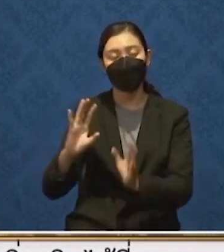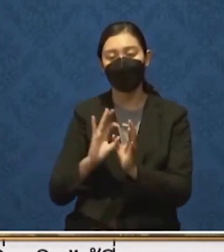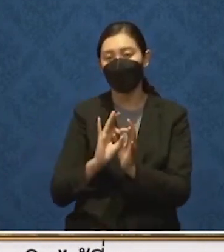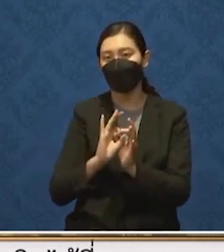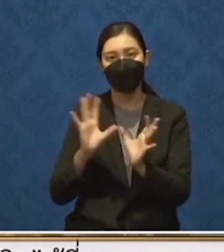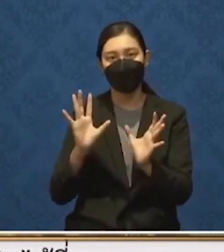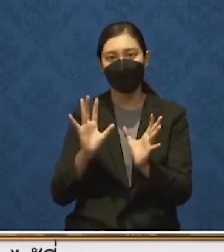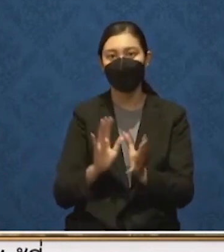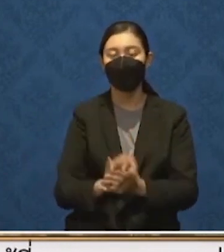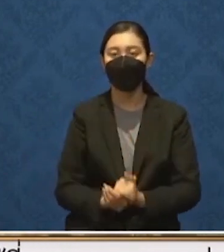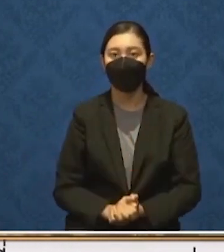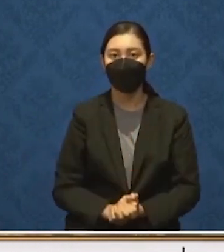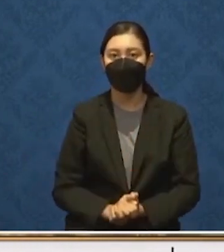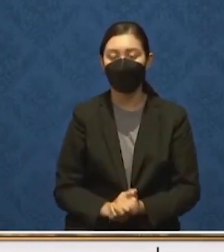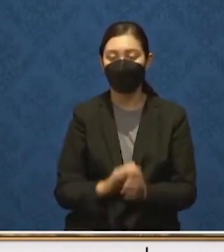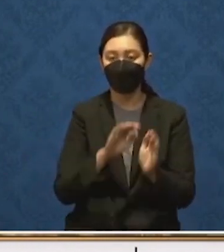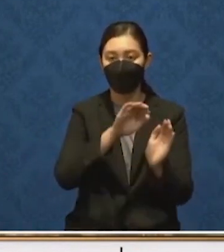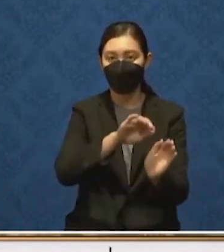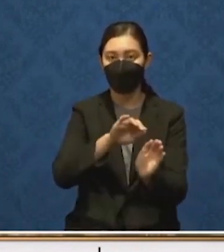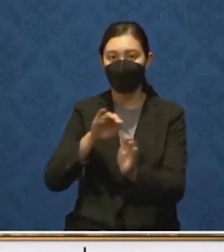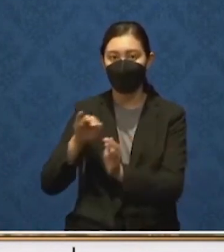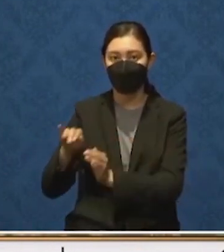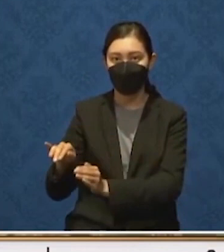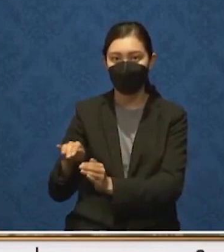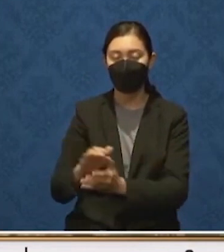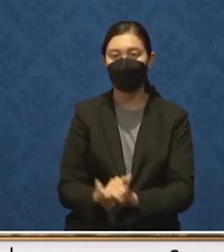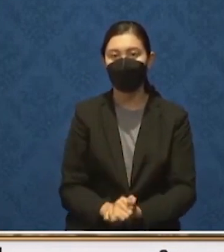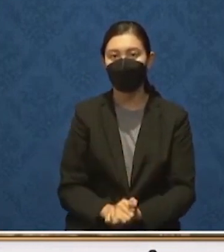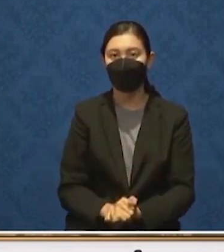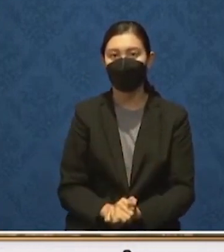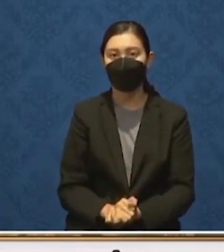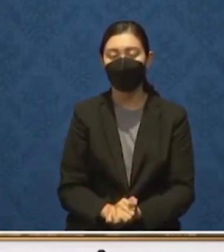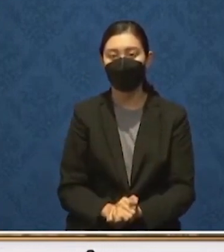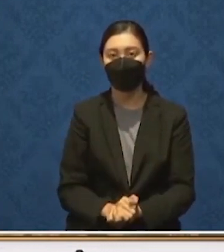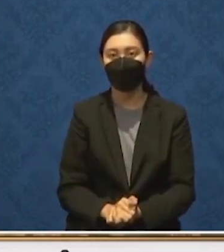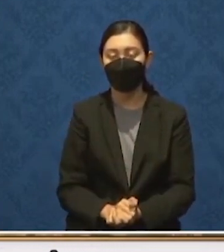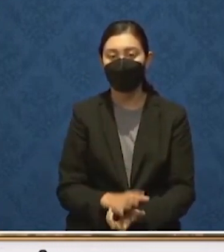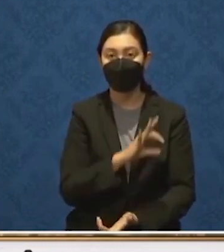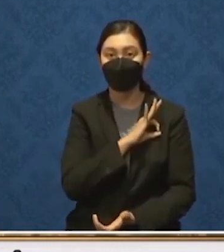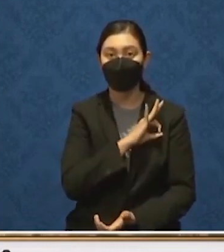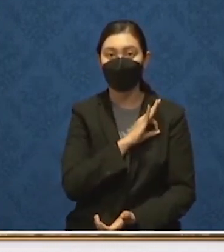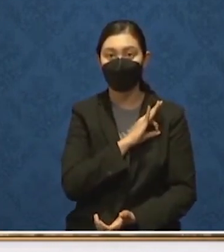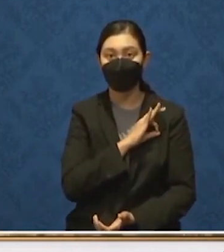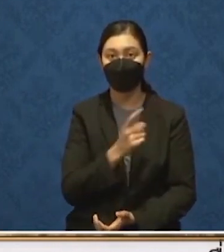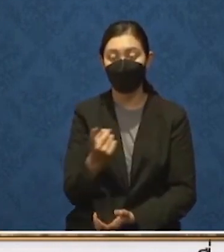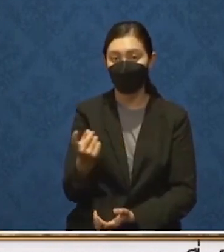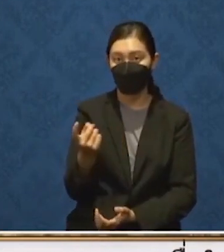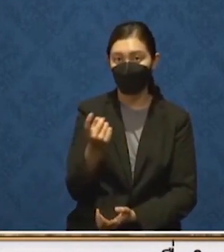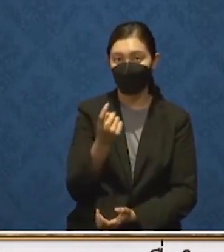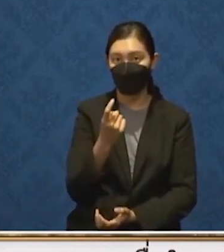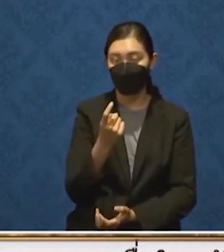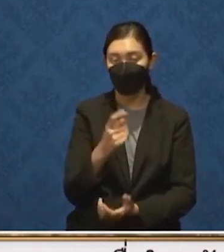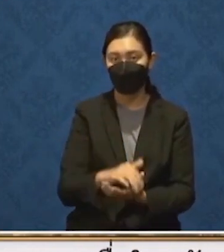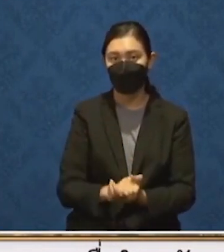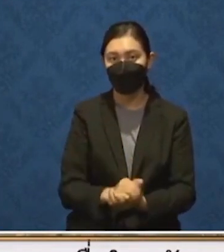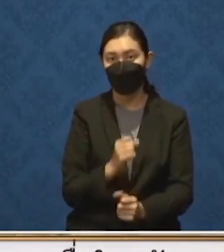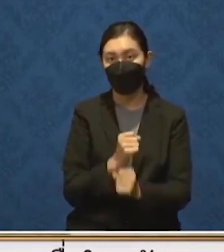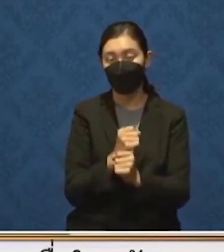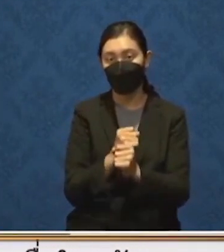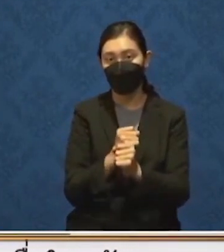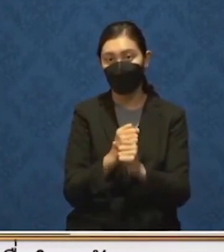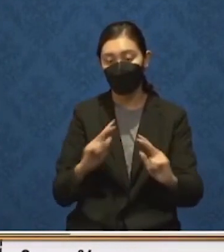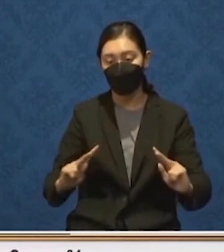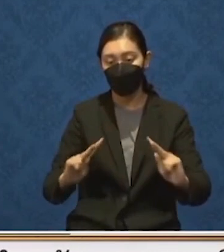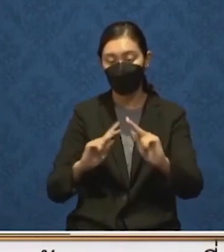บ มีทานสมาชิกได้ตั้งประเด็นว่างานของกศวงมณะคม โครงการต่ๆ